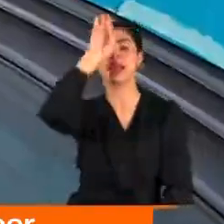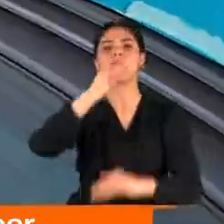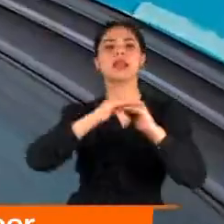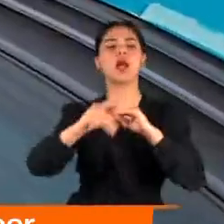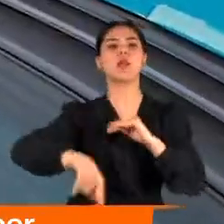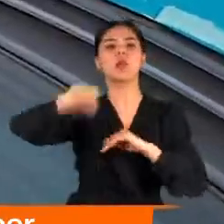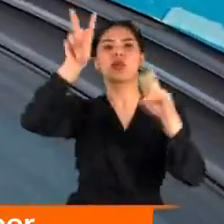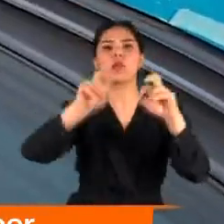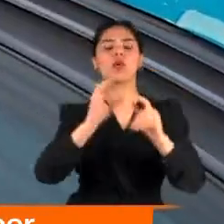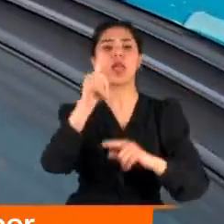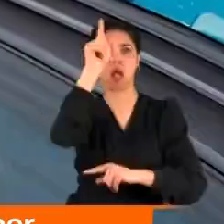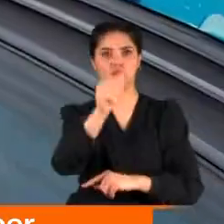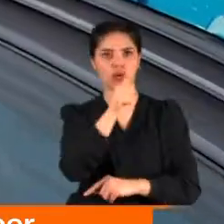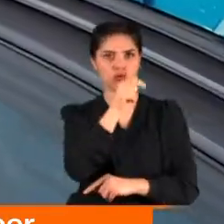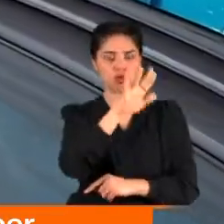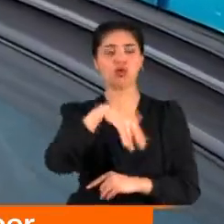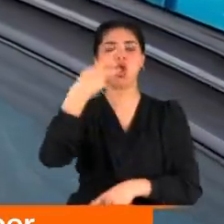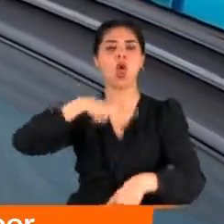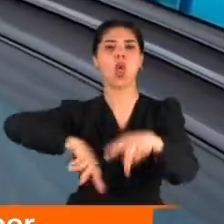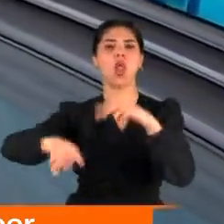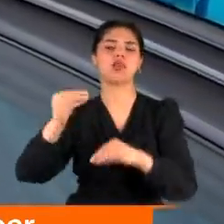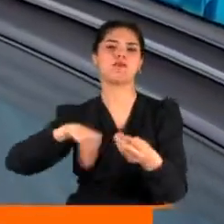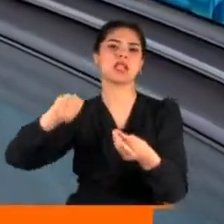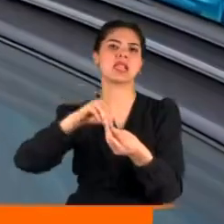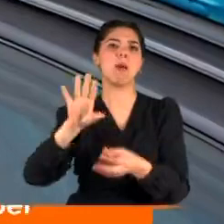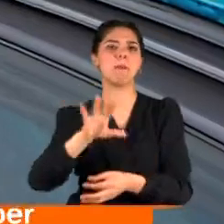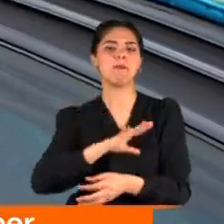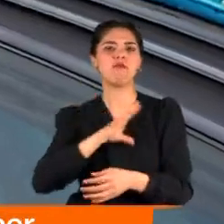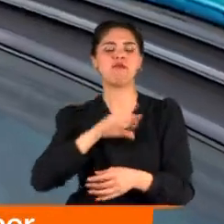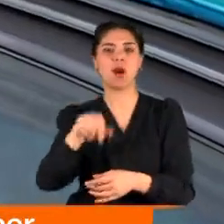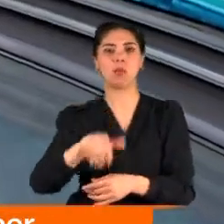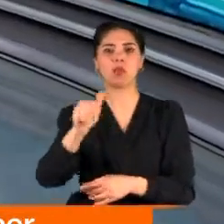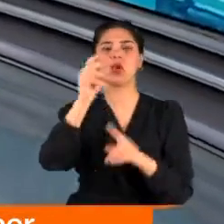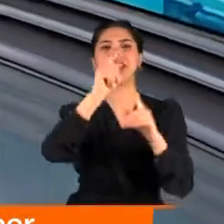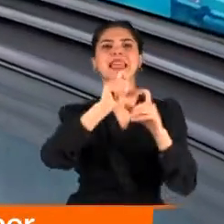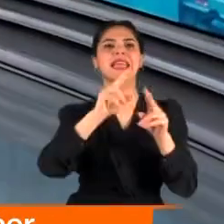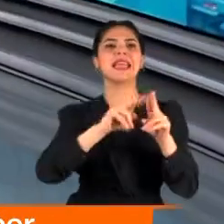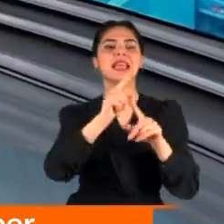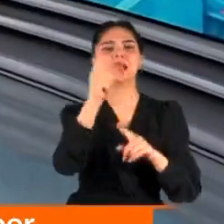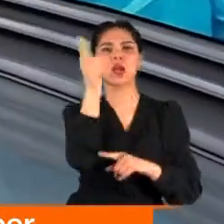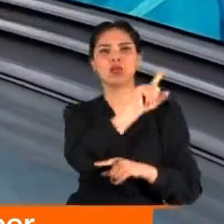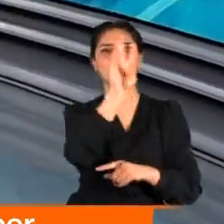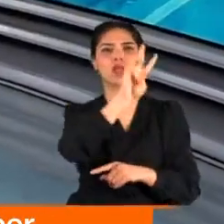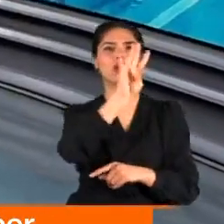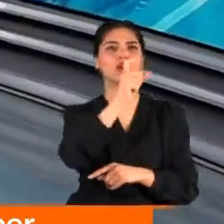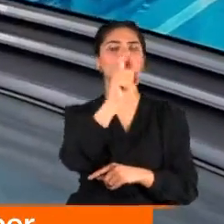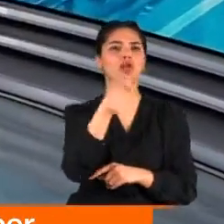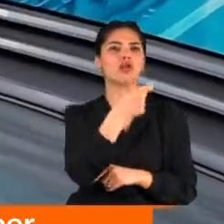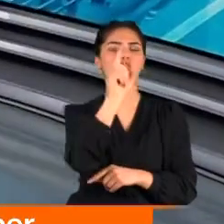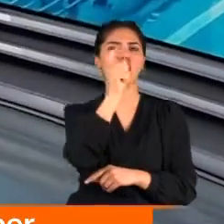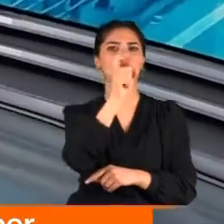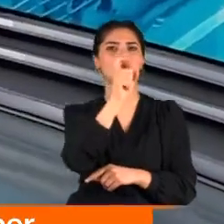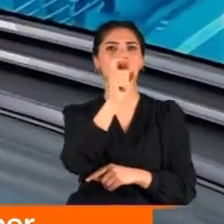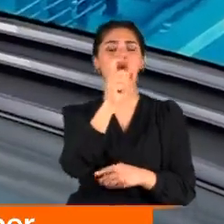İstanbulların gündeminde de önce su, ardından da ulaşıma gelen zamlar vardı. Bugün İSKİ %49,9'luk zamma ek olarak